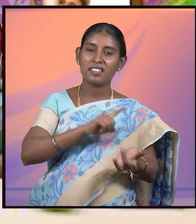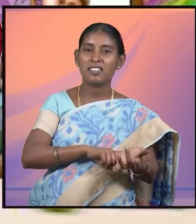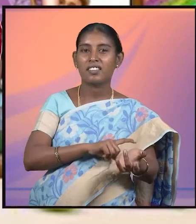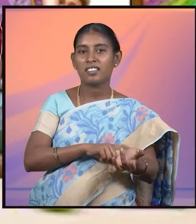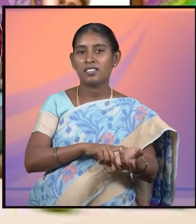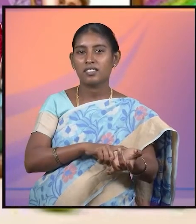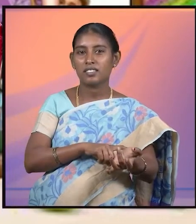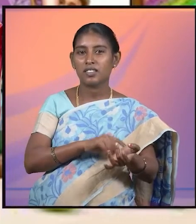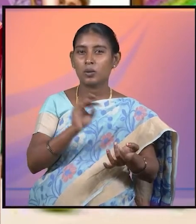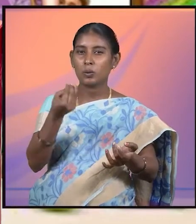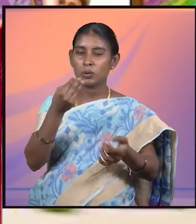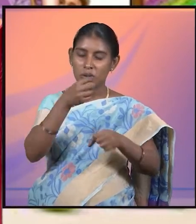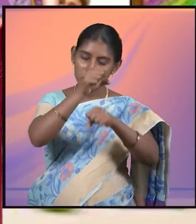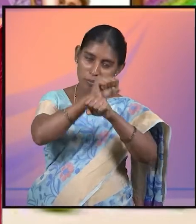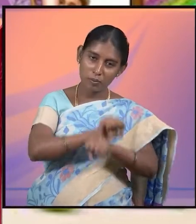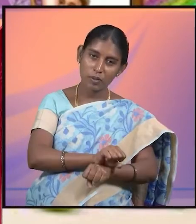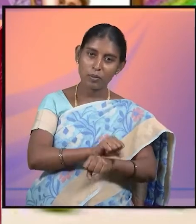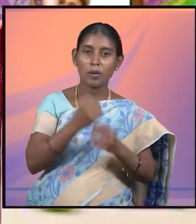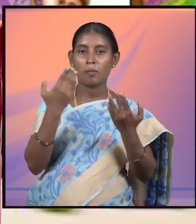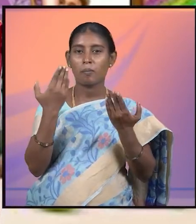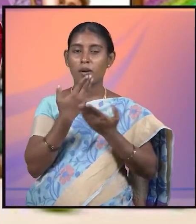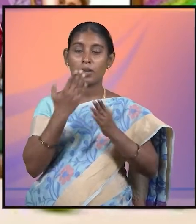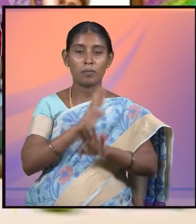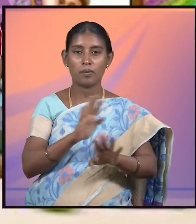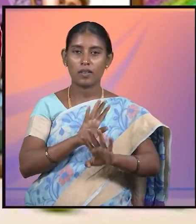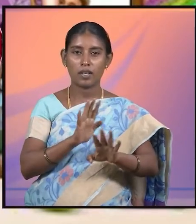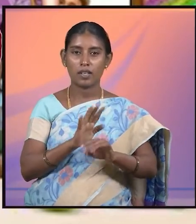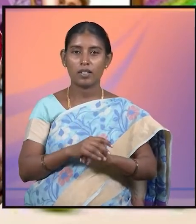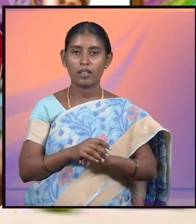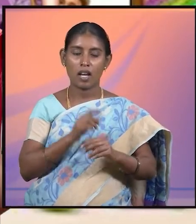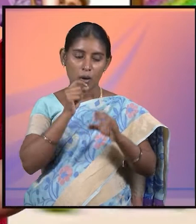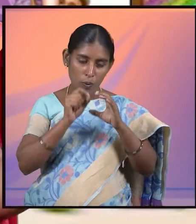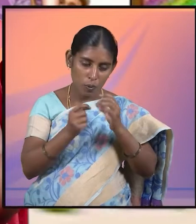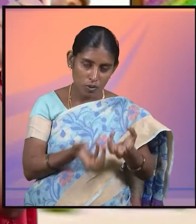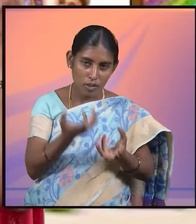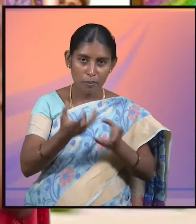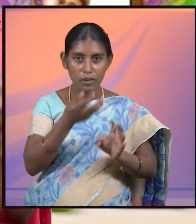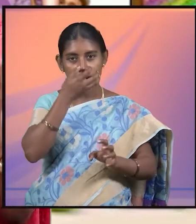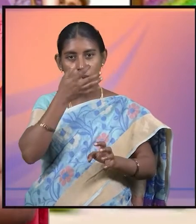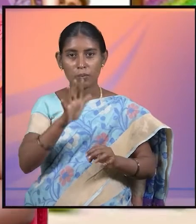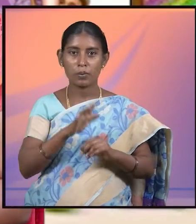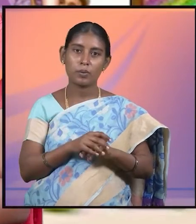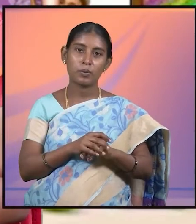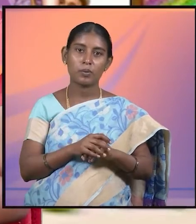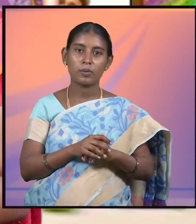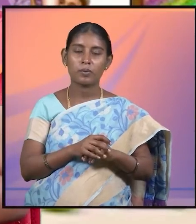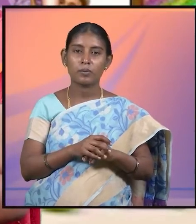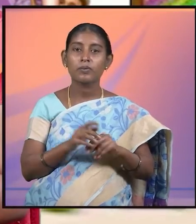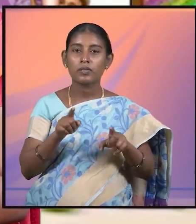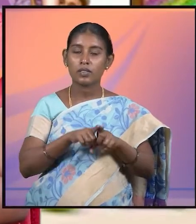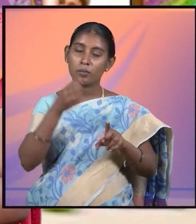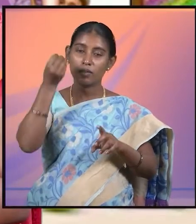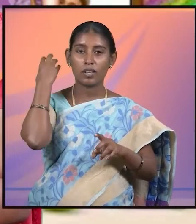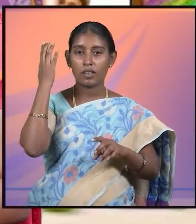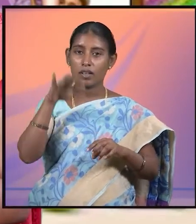வழக்கங்களால் முடக்கப்பட்டிருந்தனர். அடுப்பூதும் பெண்ணுக்கு படிப்பதற்கு, ஏட்டையும் பெண்கள் தொடுவது தீமை என்று